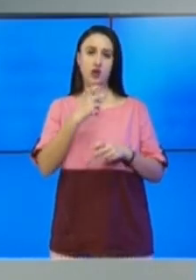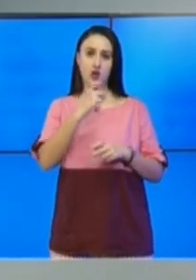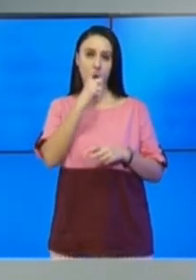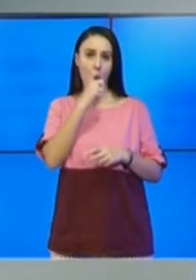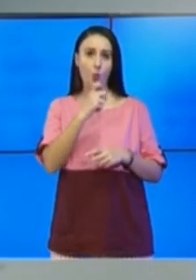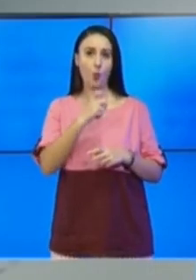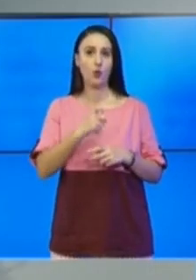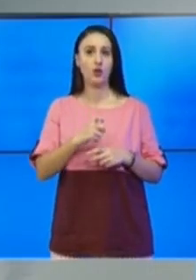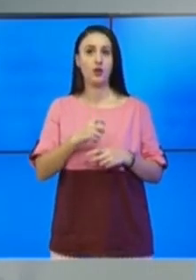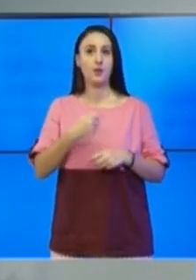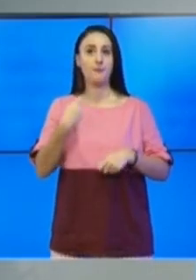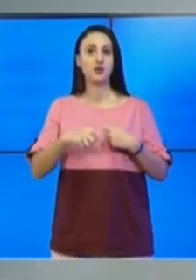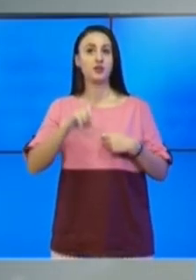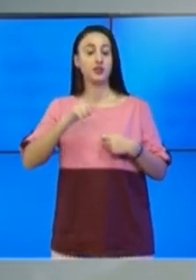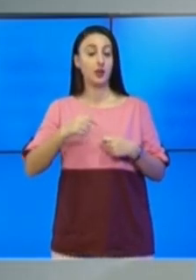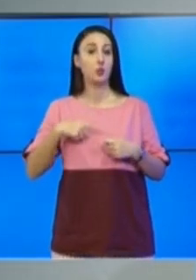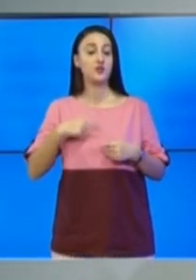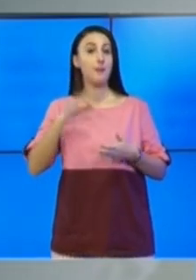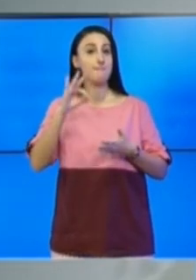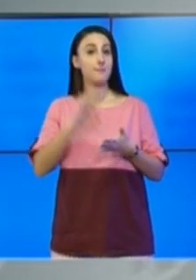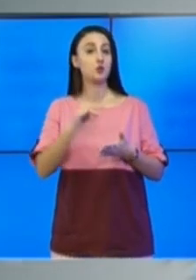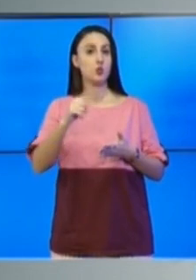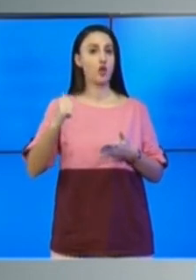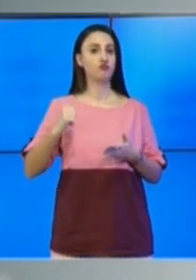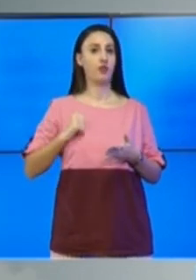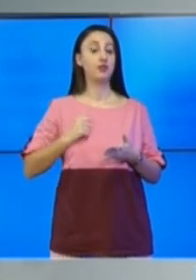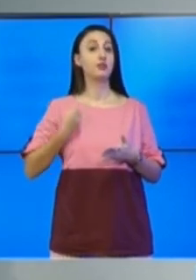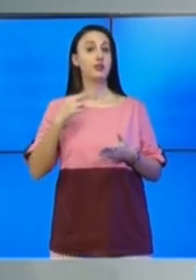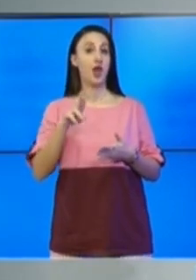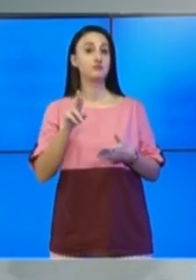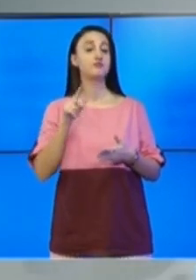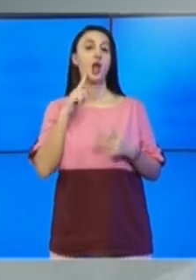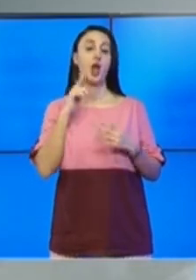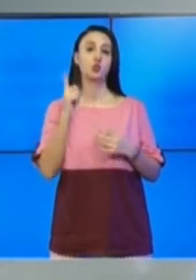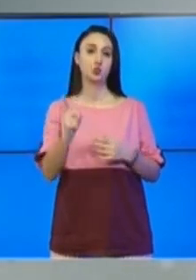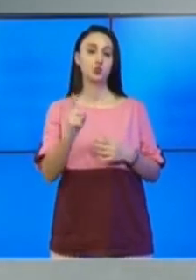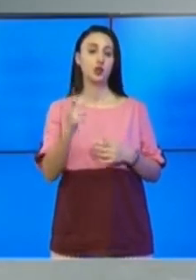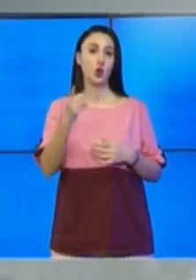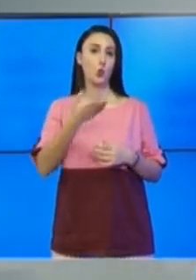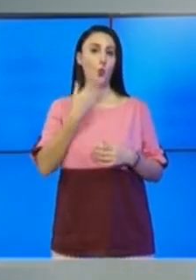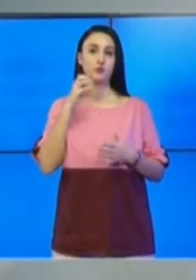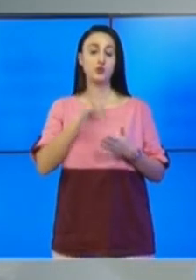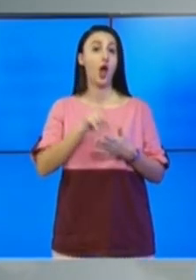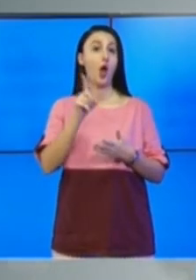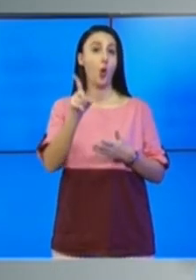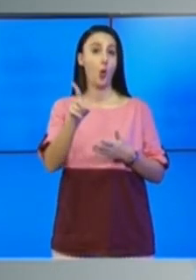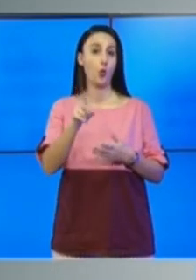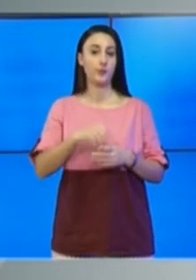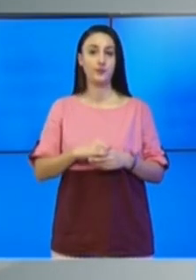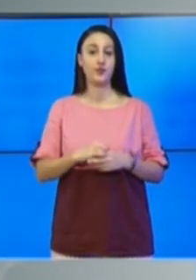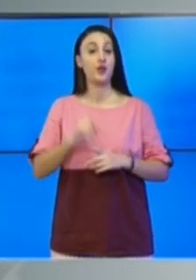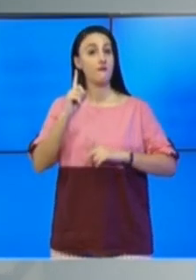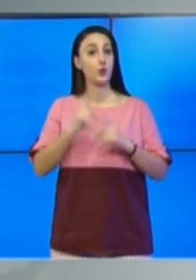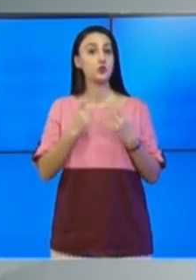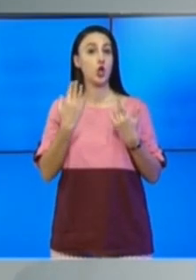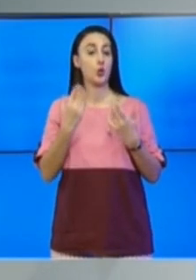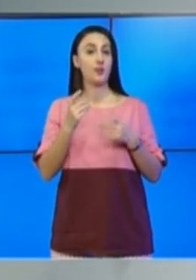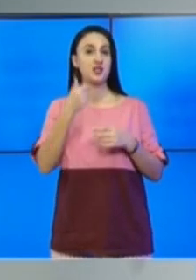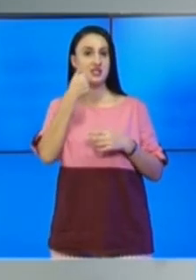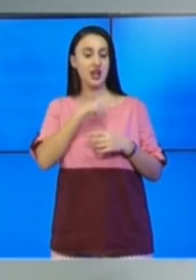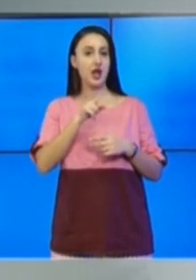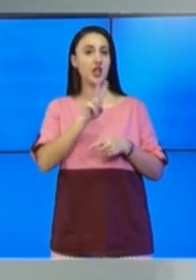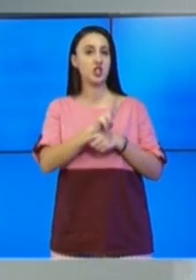țesuturile. În magazin ar fi trebuit să fie prezent și un agent de pază, doar că în acel moment acesta nu se afla în clădire. În funcție de numărul de zile